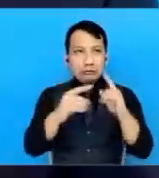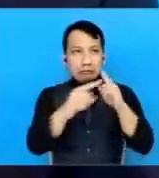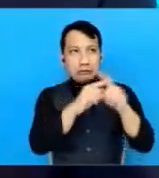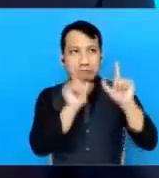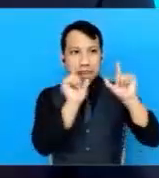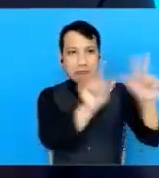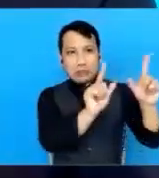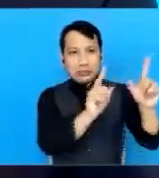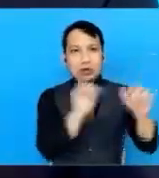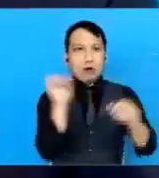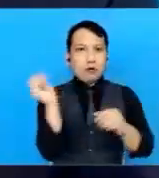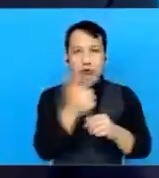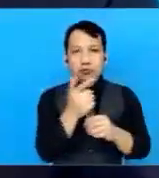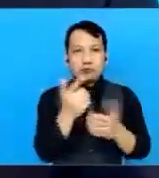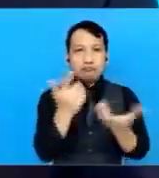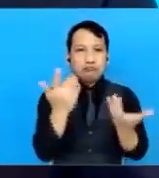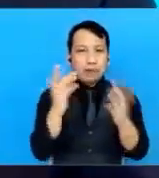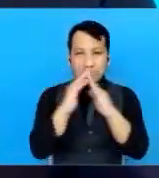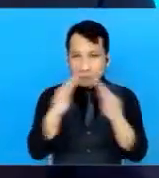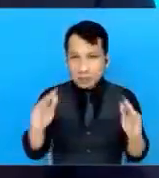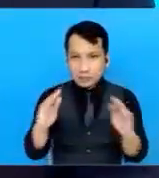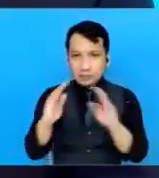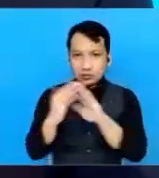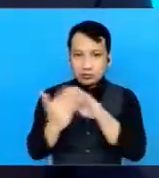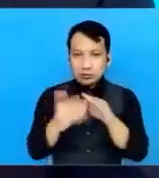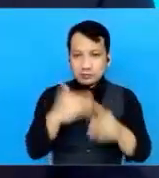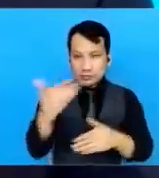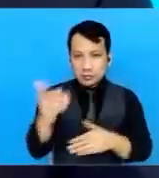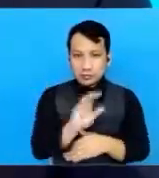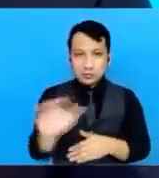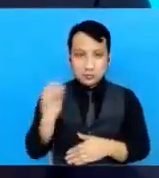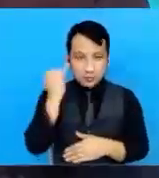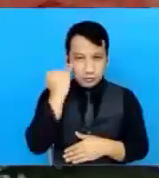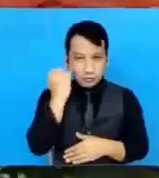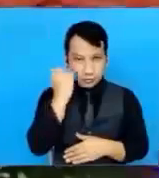mga nakatira. Nasa frontline ang balitang yun si Jenny Tongod.